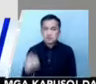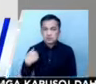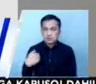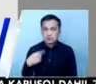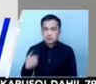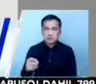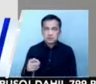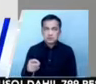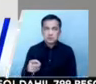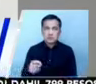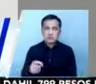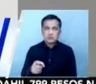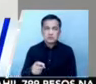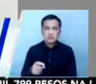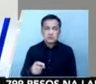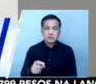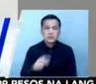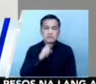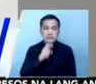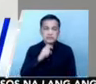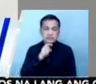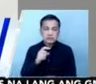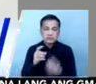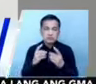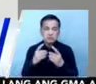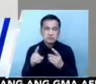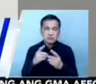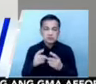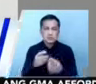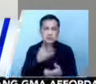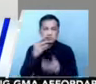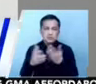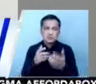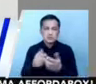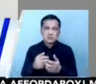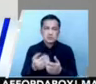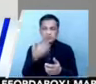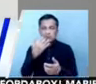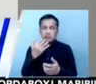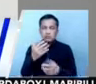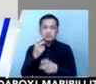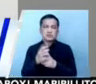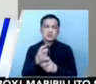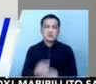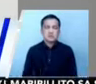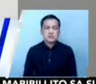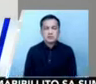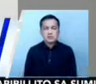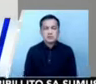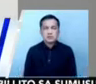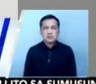naka-steel door daw po yun eh. Sumisigaw na sila nang nahihirapan sila huminga. Tapos